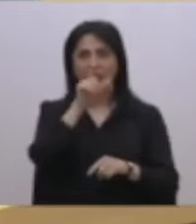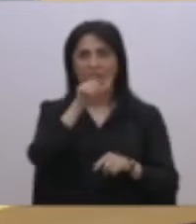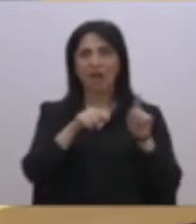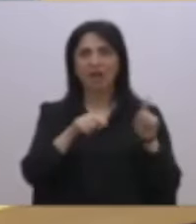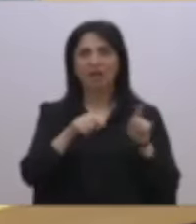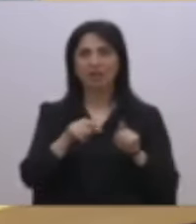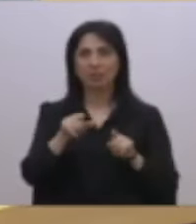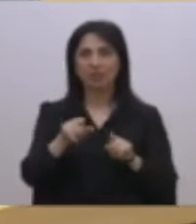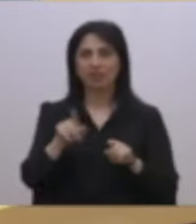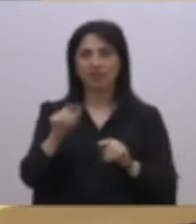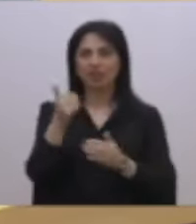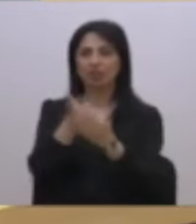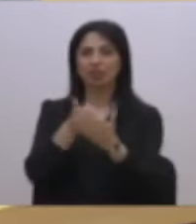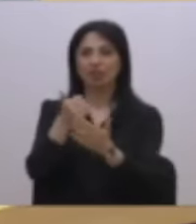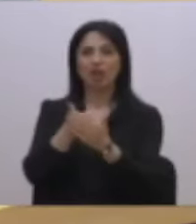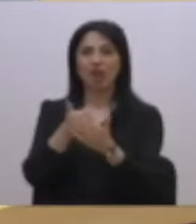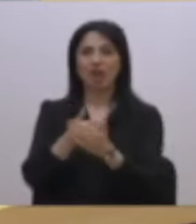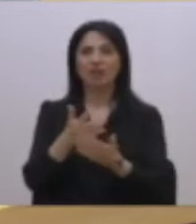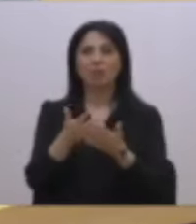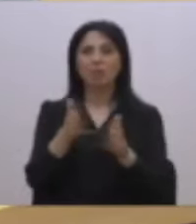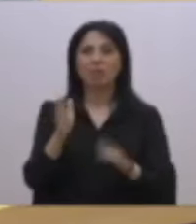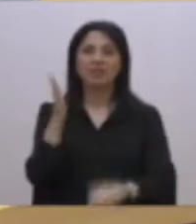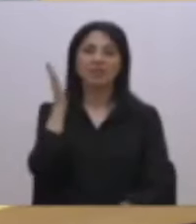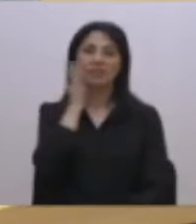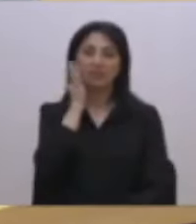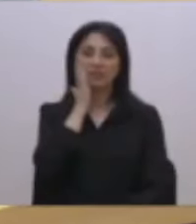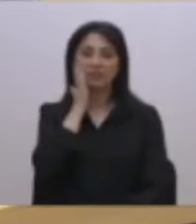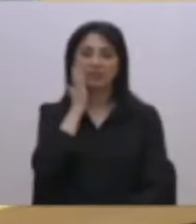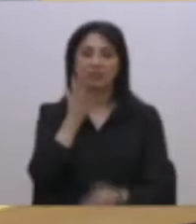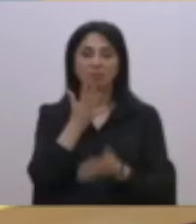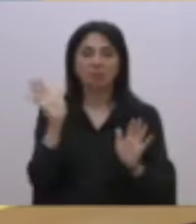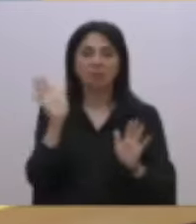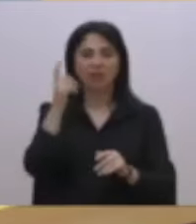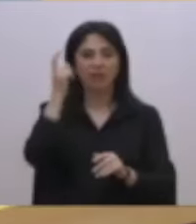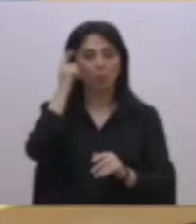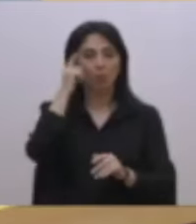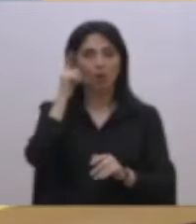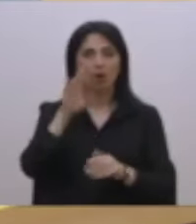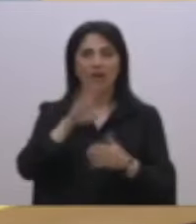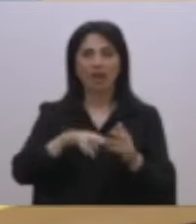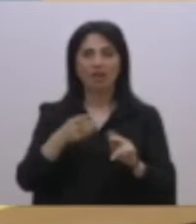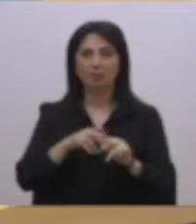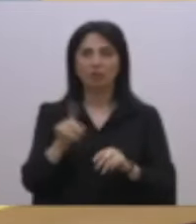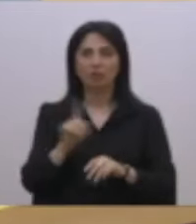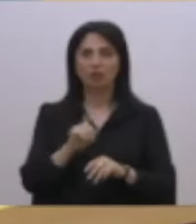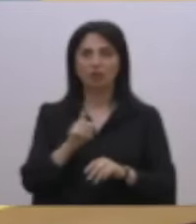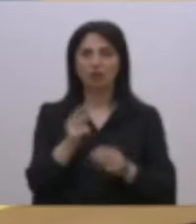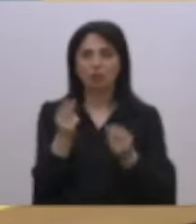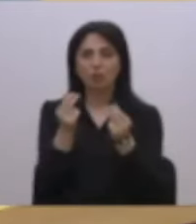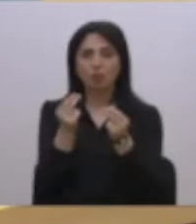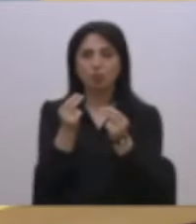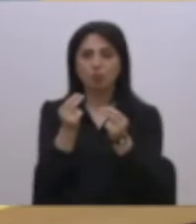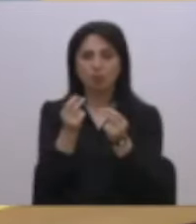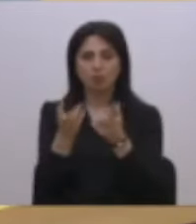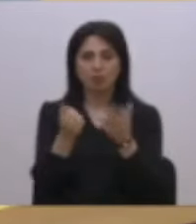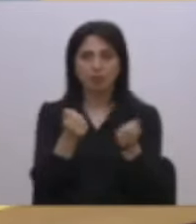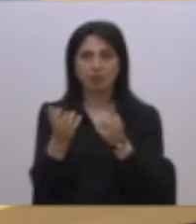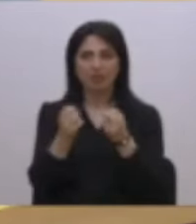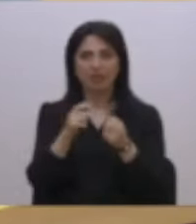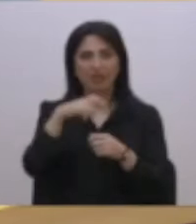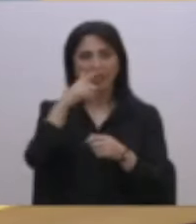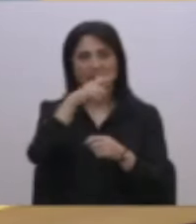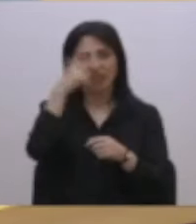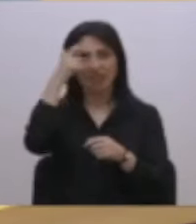ადამიანმა შეგაქოთ, იმიტომ რომ მეტი სინდისი, მეტი მორალი გარდა იმისა, რომ ფული იშოვოთ.